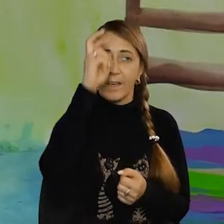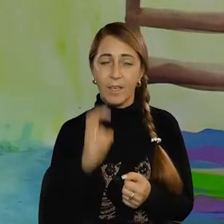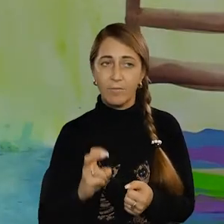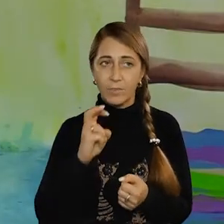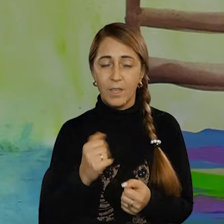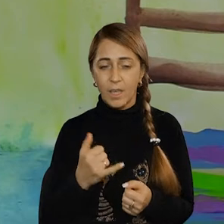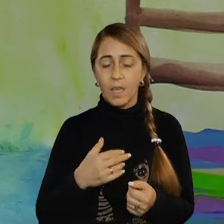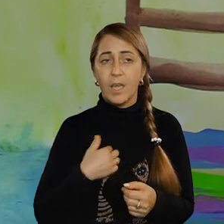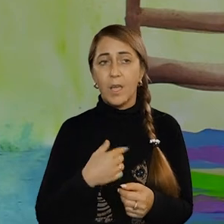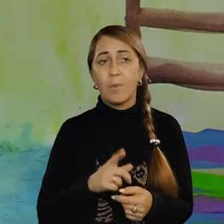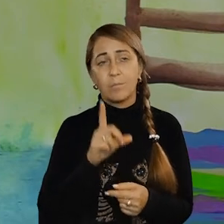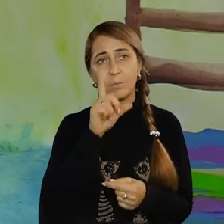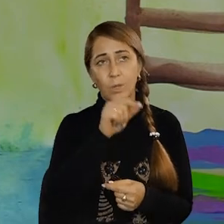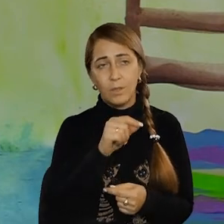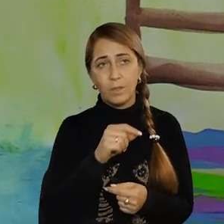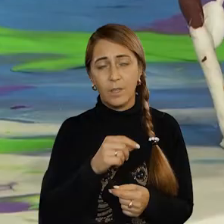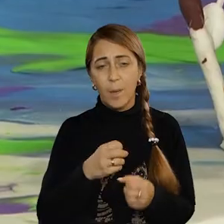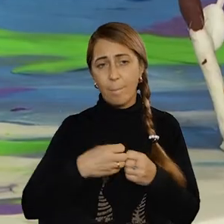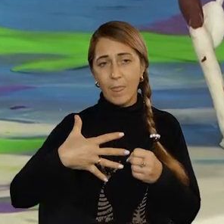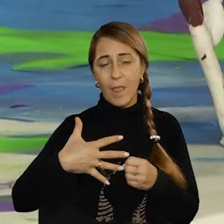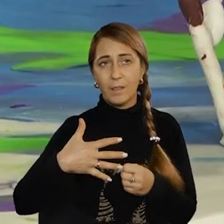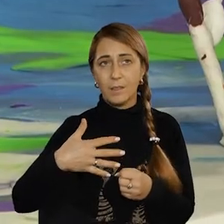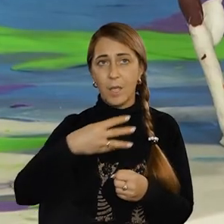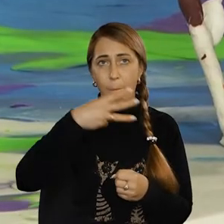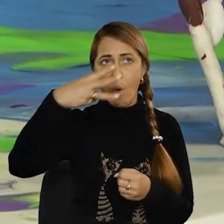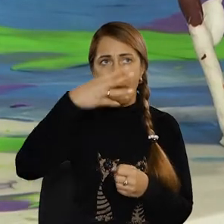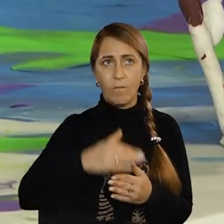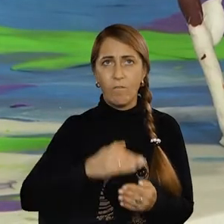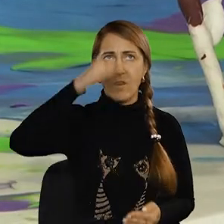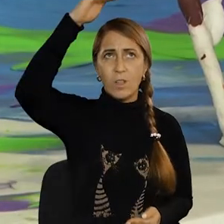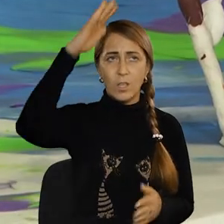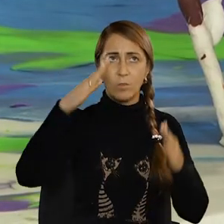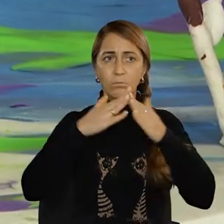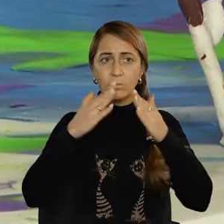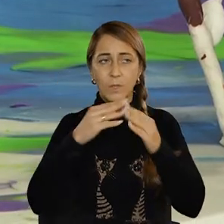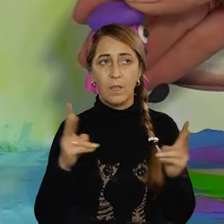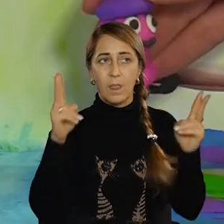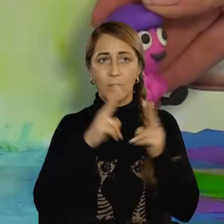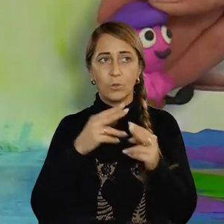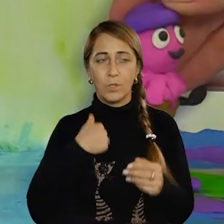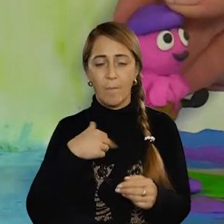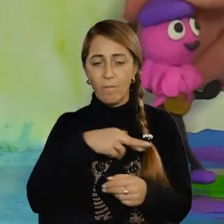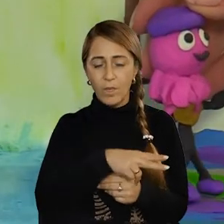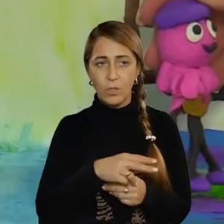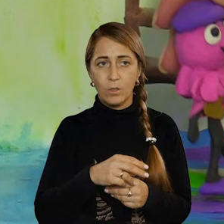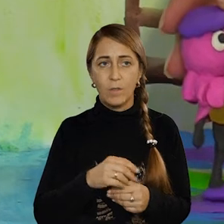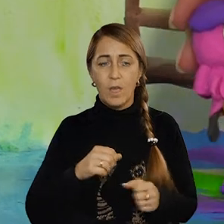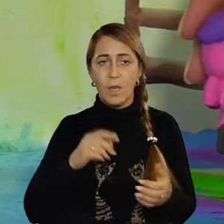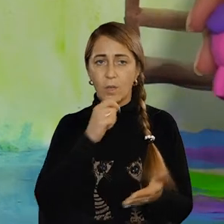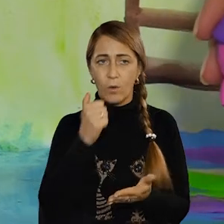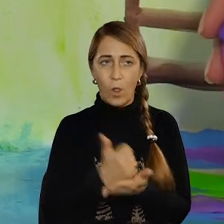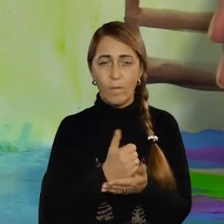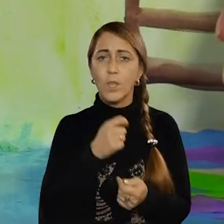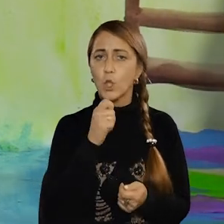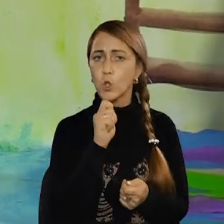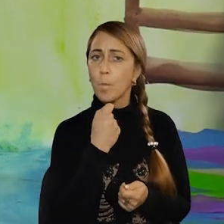через кілька хвилин ми дісталися 15-го поверху велетенського хмарочоса. На зустріч нам вийшов адміністратор